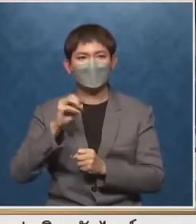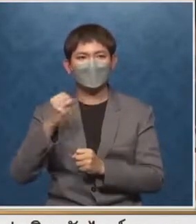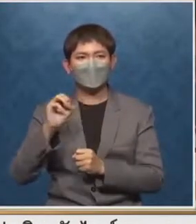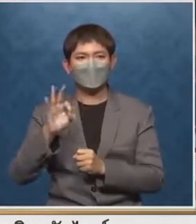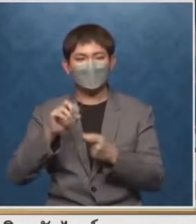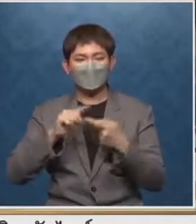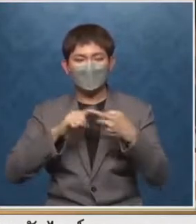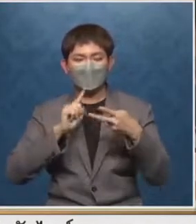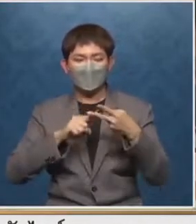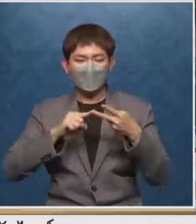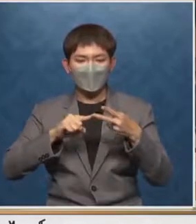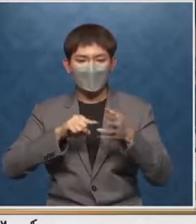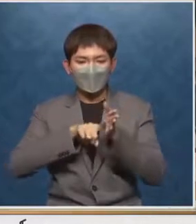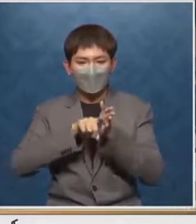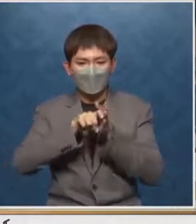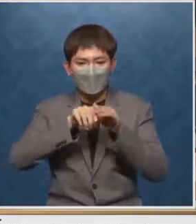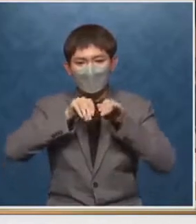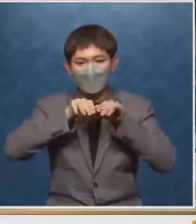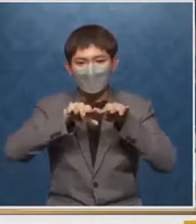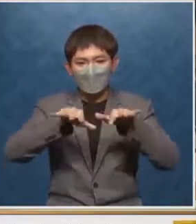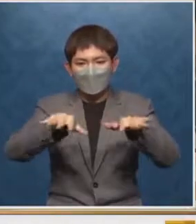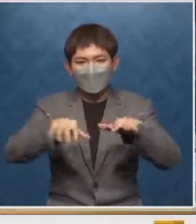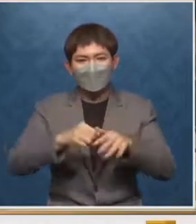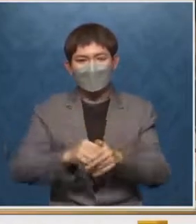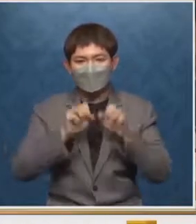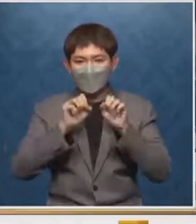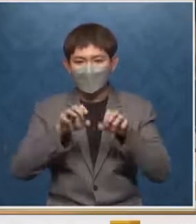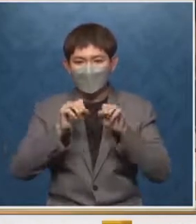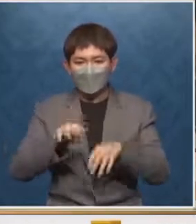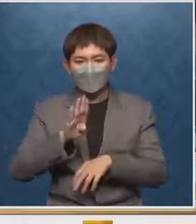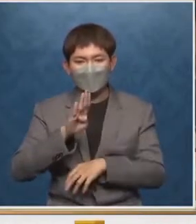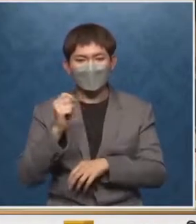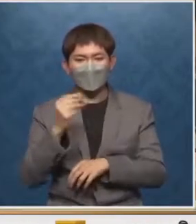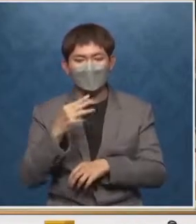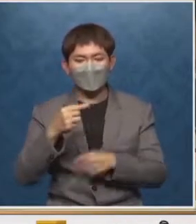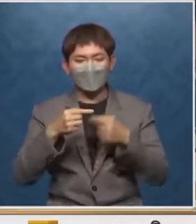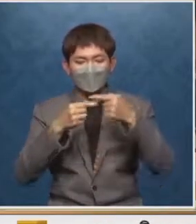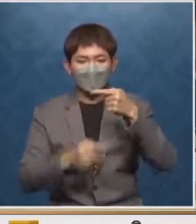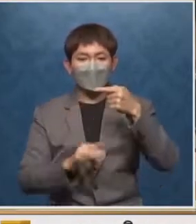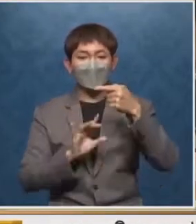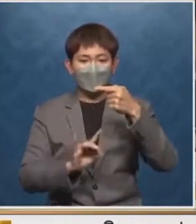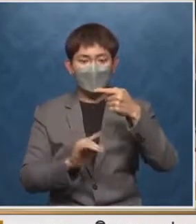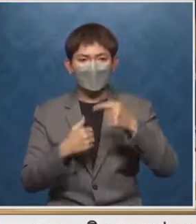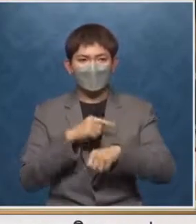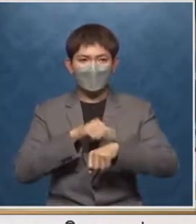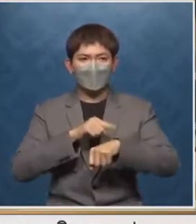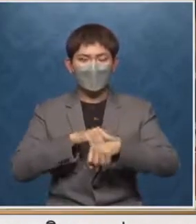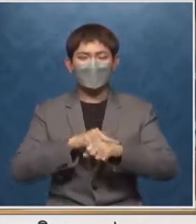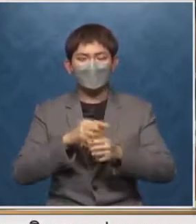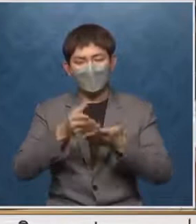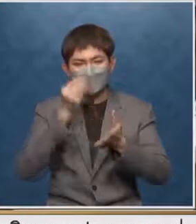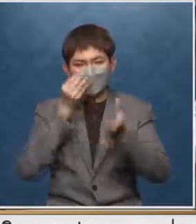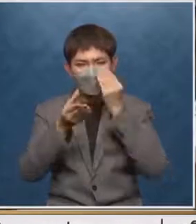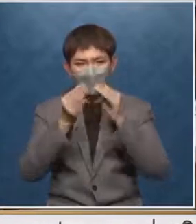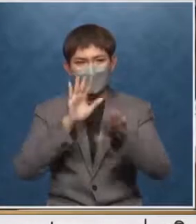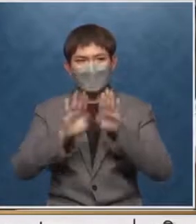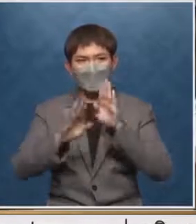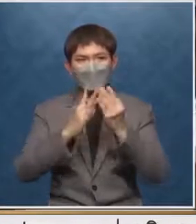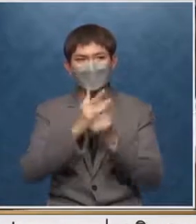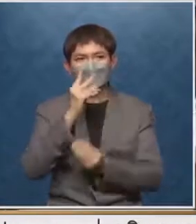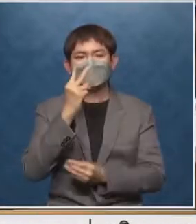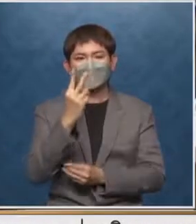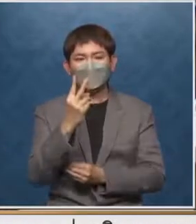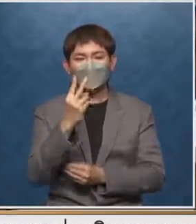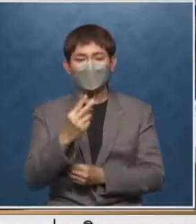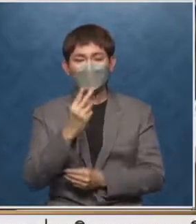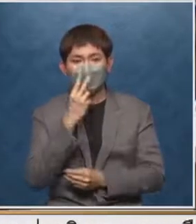ทยานะครับสอนกันเป็นเรื่องเป็นราวมี8บทนะครับและต้องใช้เวลาระยะหนึ่งนะครับถ้าเรียนกันจริงๆก็ประมาณ2สัปดาห์ไม่น่า